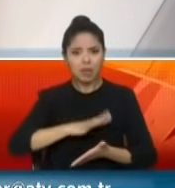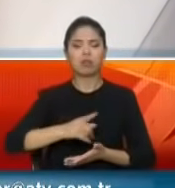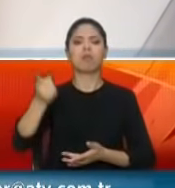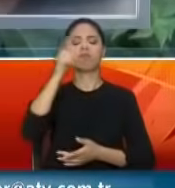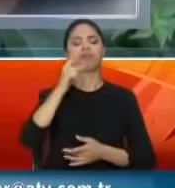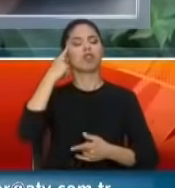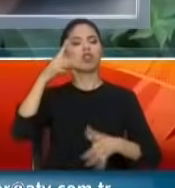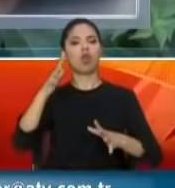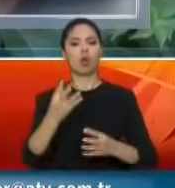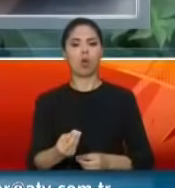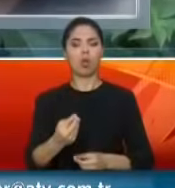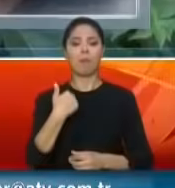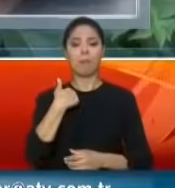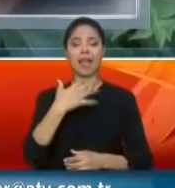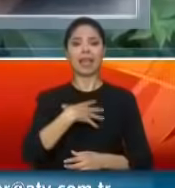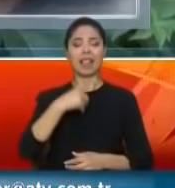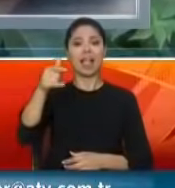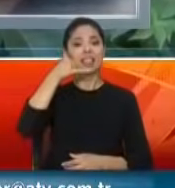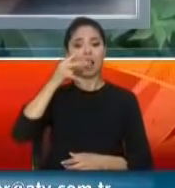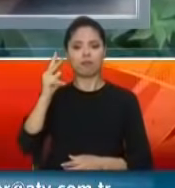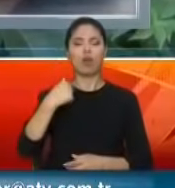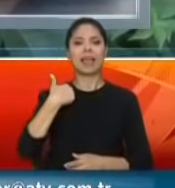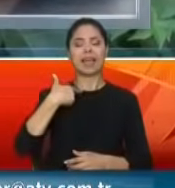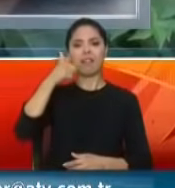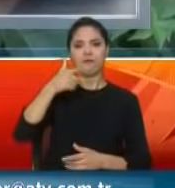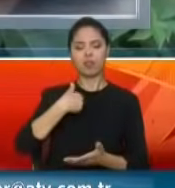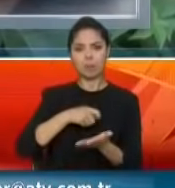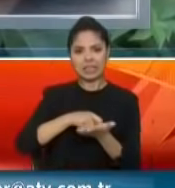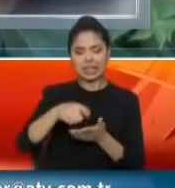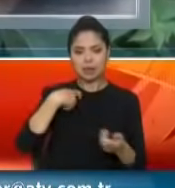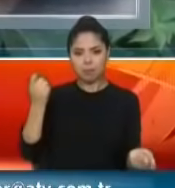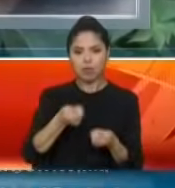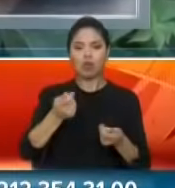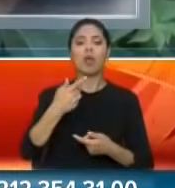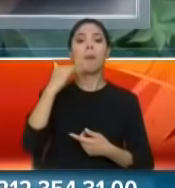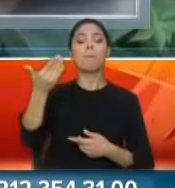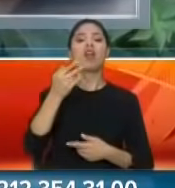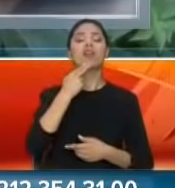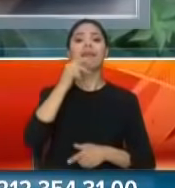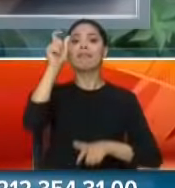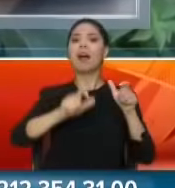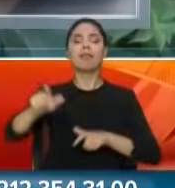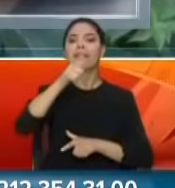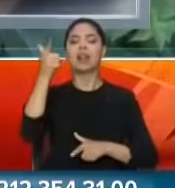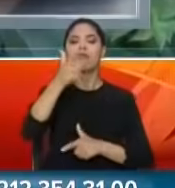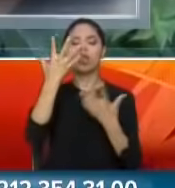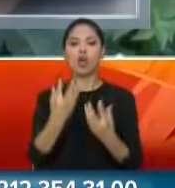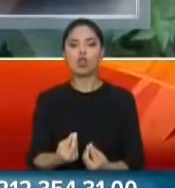daha yaşadı. Ben kendisinin telefonundan kendi videomu silmeye çalışırken başka kadınların da